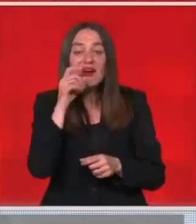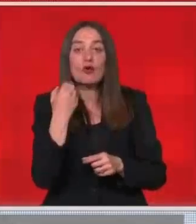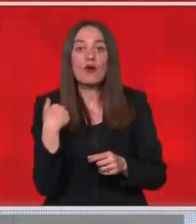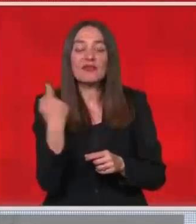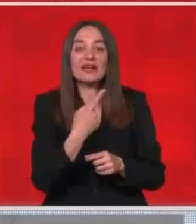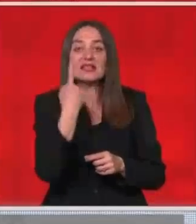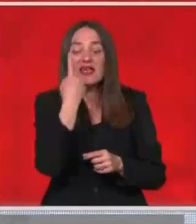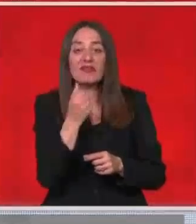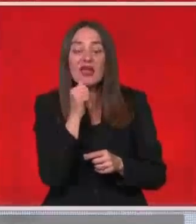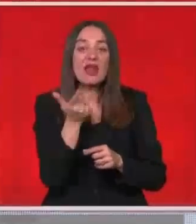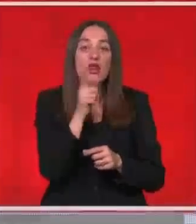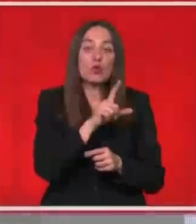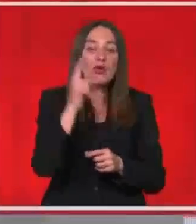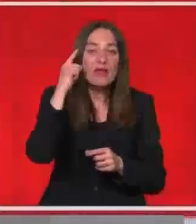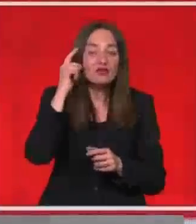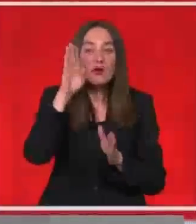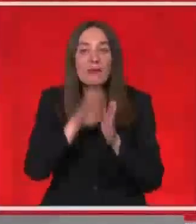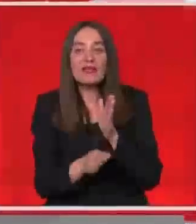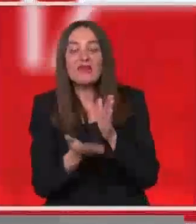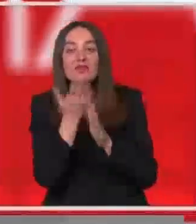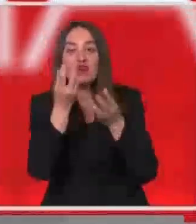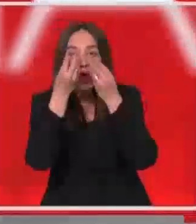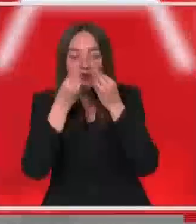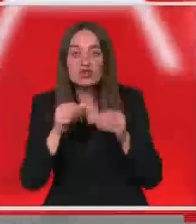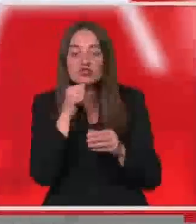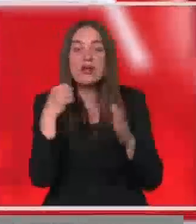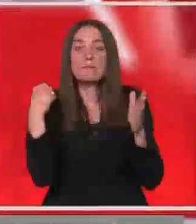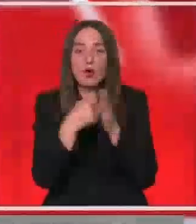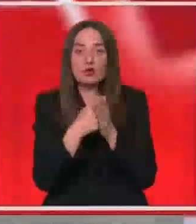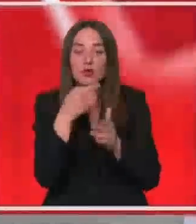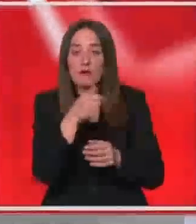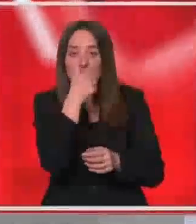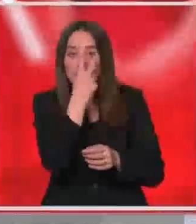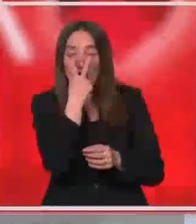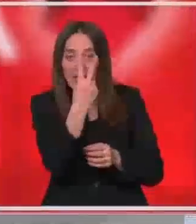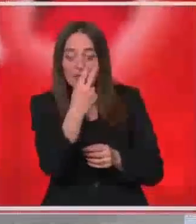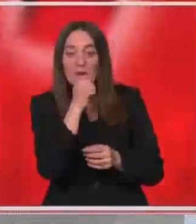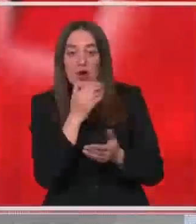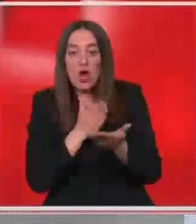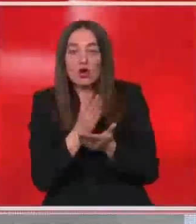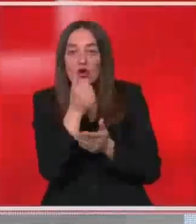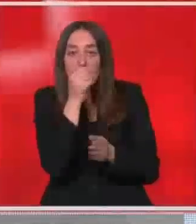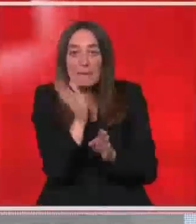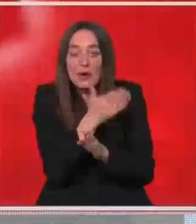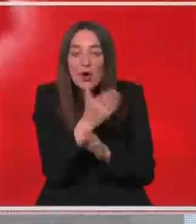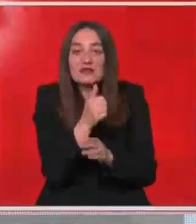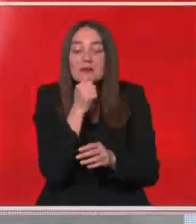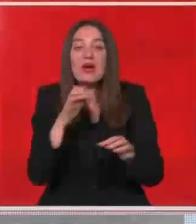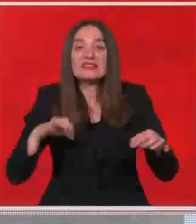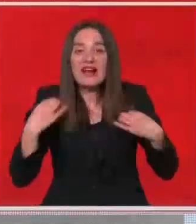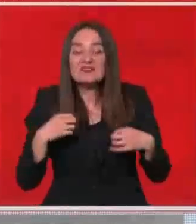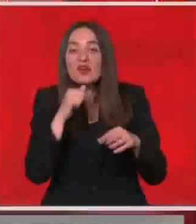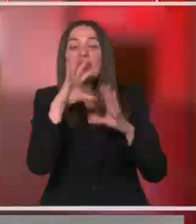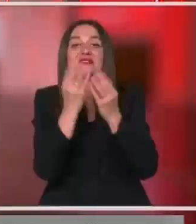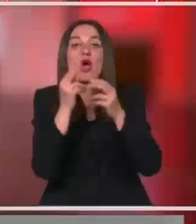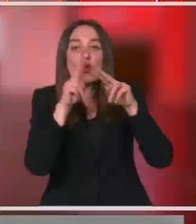je na jedan ili na drugi način manje ili više oštećen i pogođen. I ovim što gledamo, i ovo kroz što prolazimo, i zdravstveno i sve